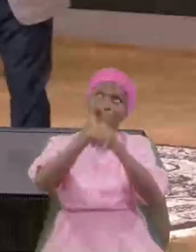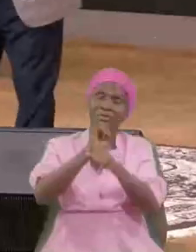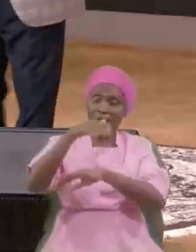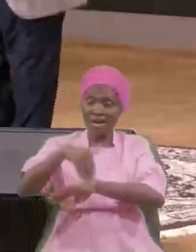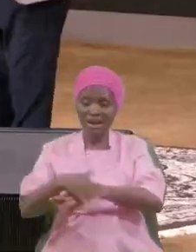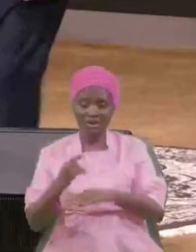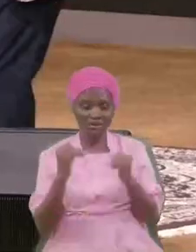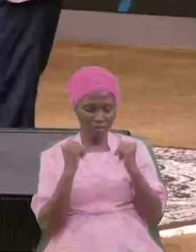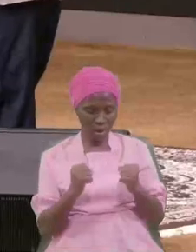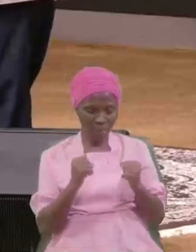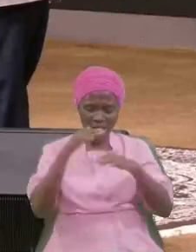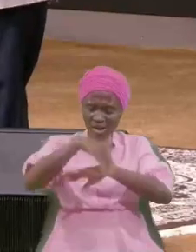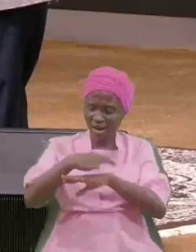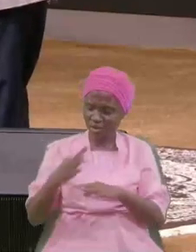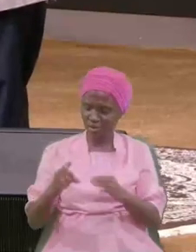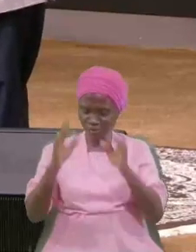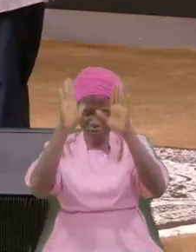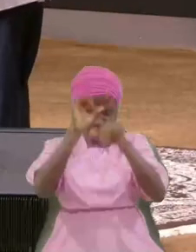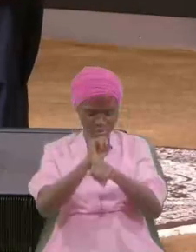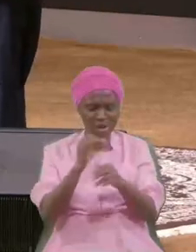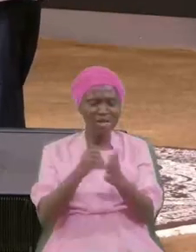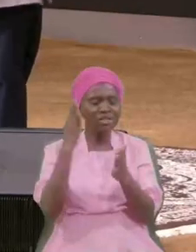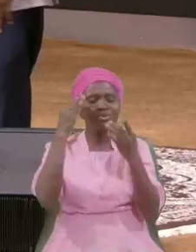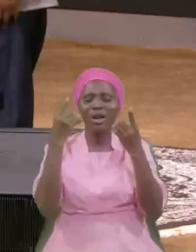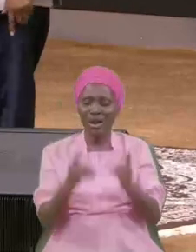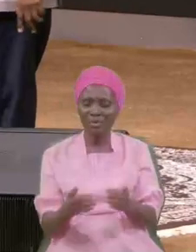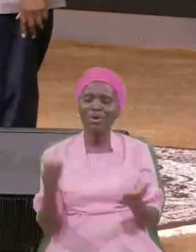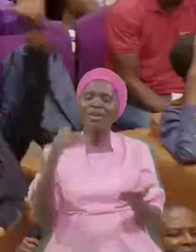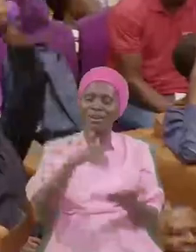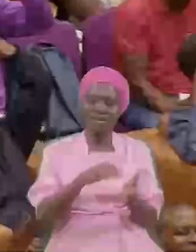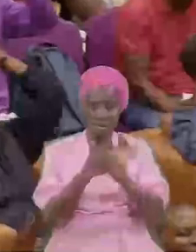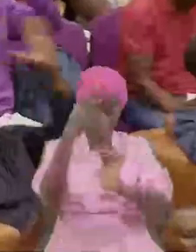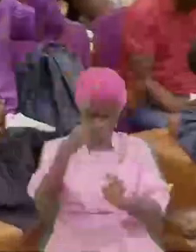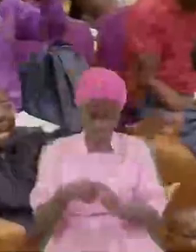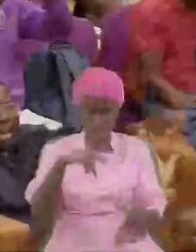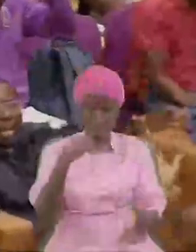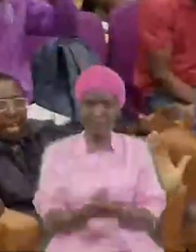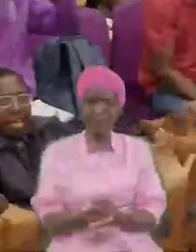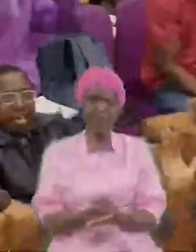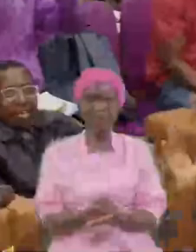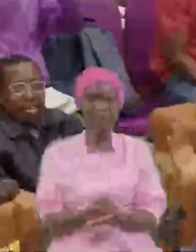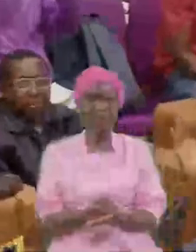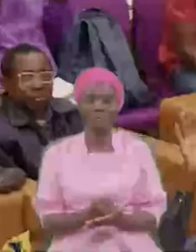la nuit de puissance, de miracles. Cela va se répéter au nom de Jésus-Christ.